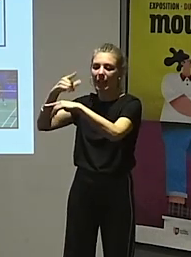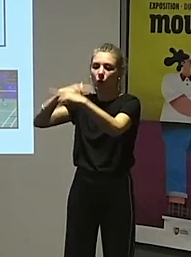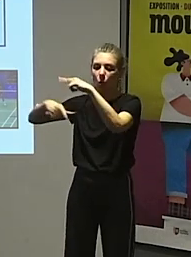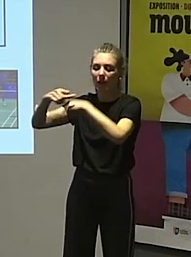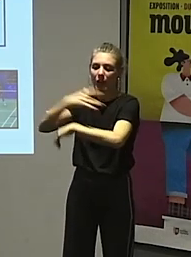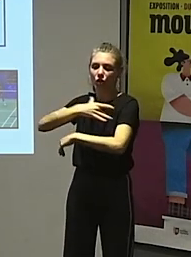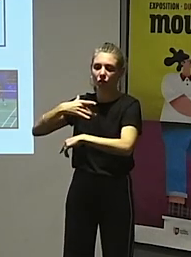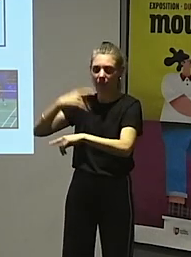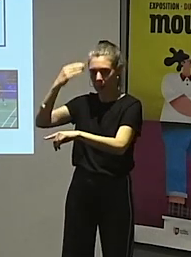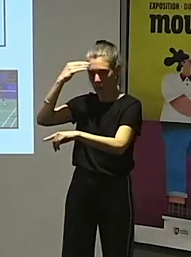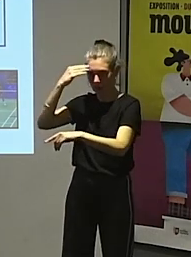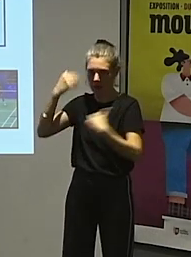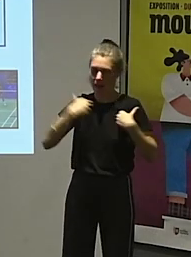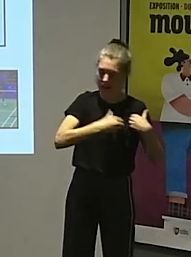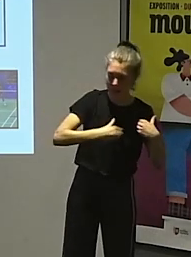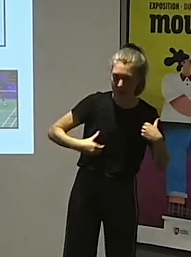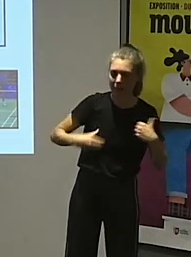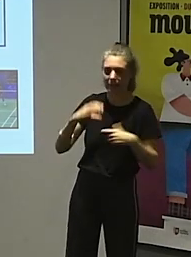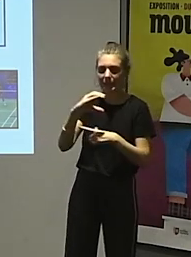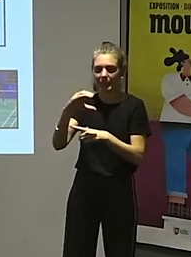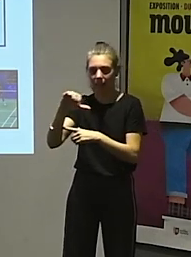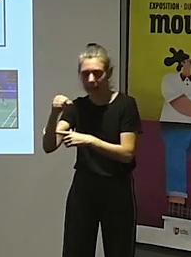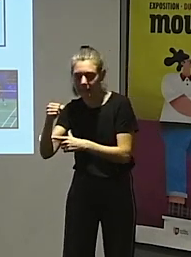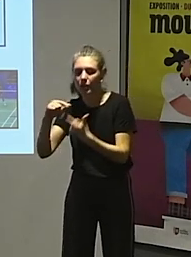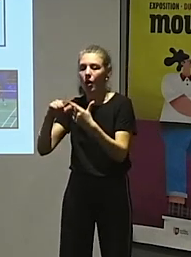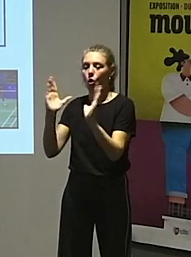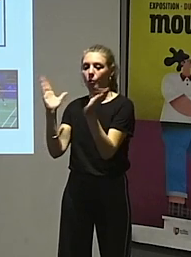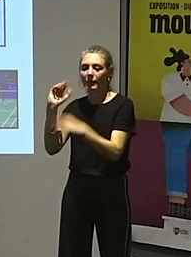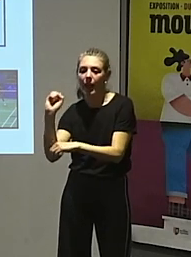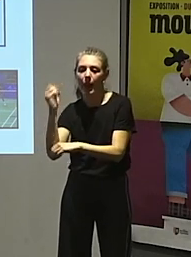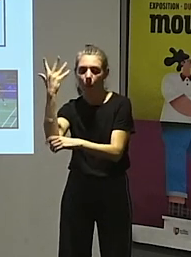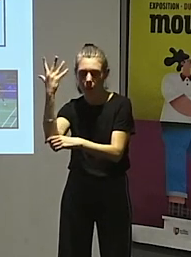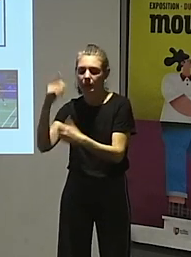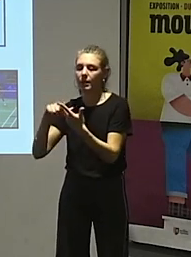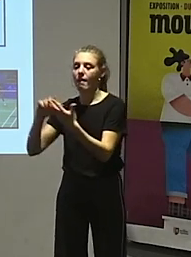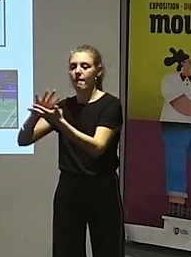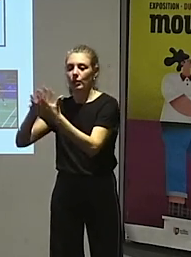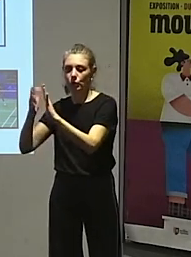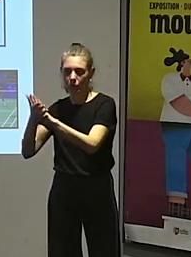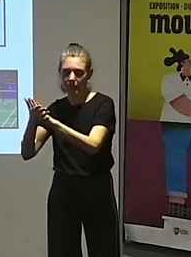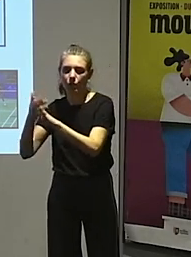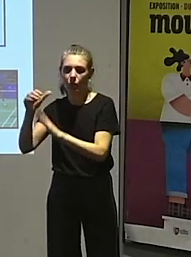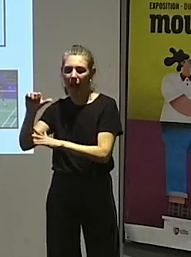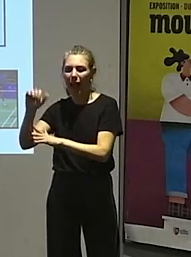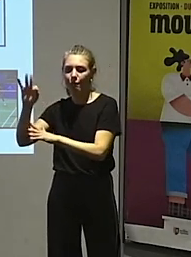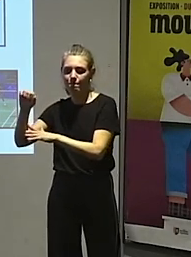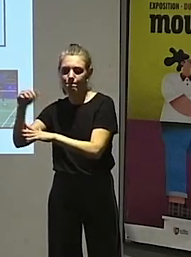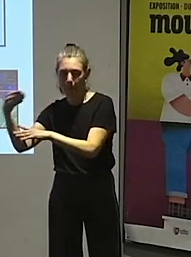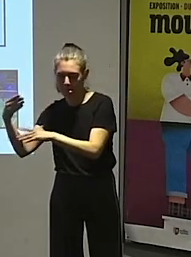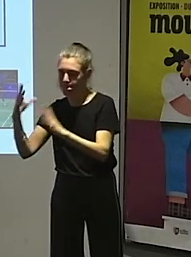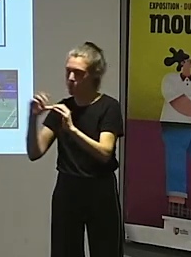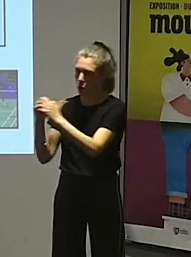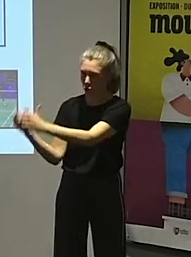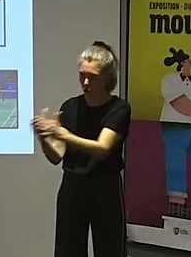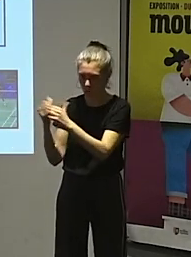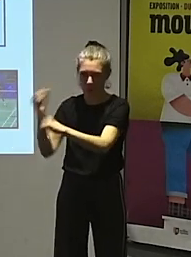donc, la ville, le CCAS de Poitiers, l'hôpital Laborie et l'association UNAFAM. Voilà, pour replacer quand même dans son contexte.